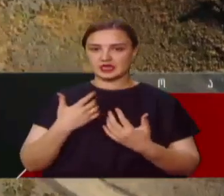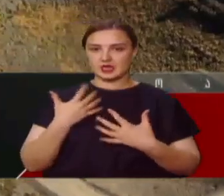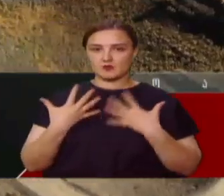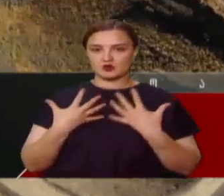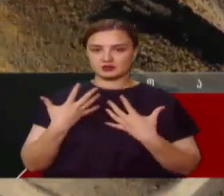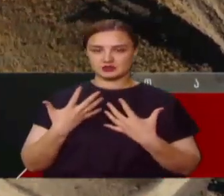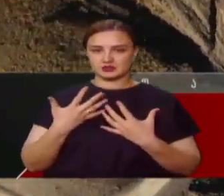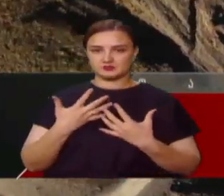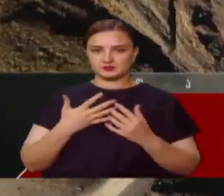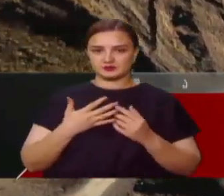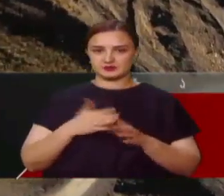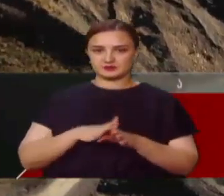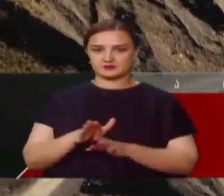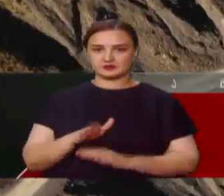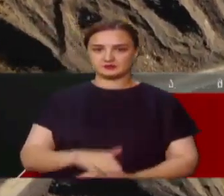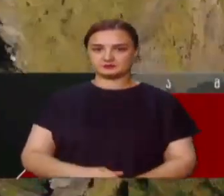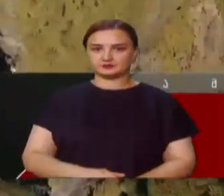დატვირთული.